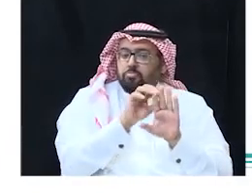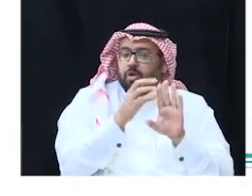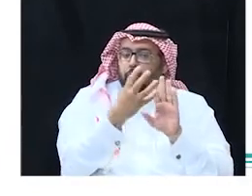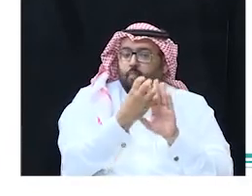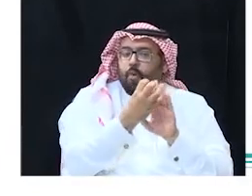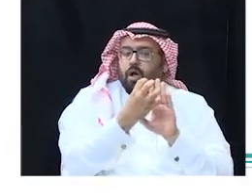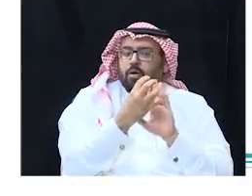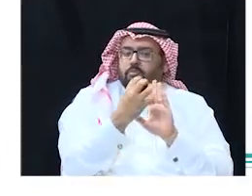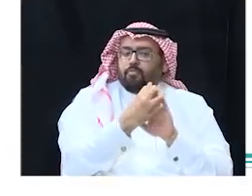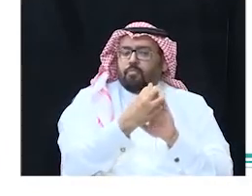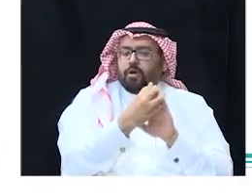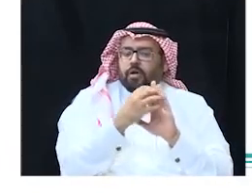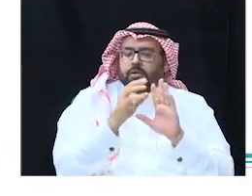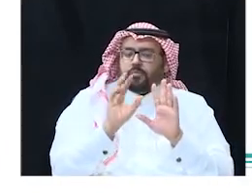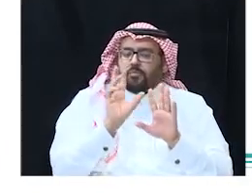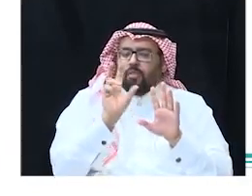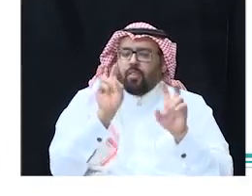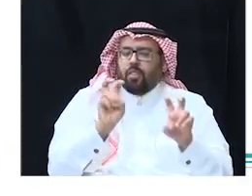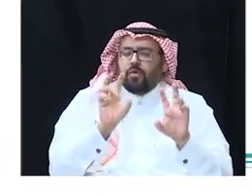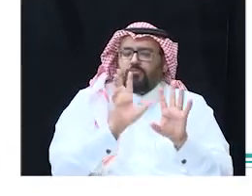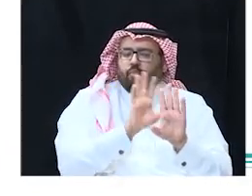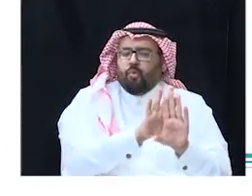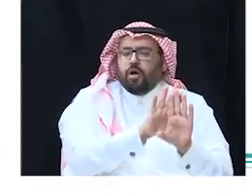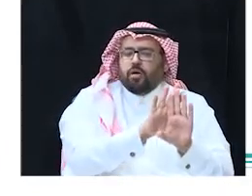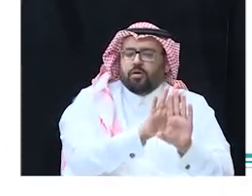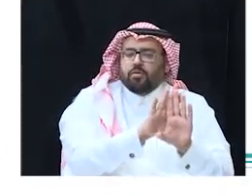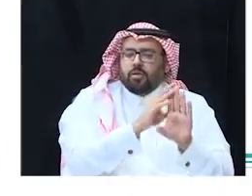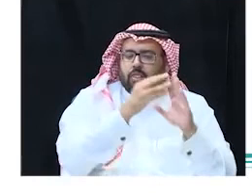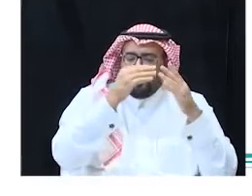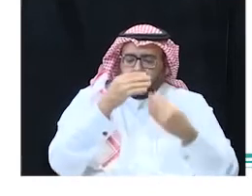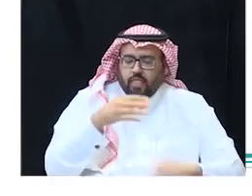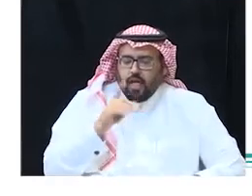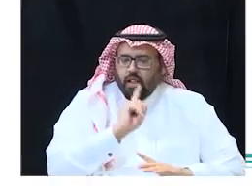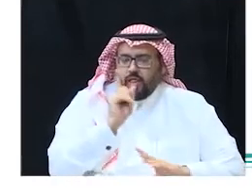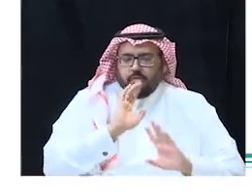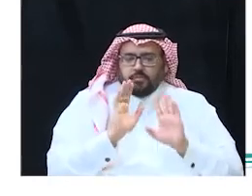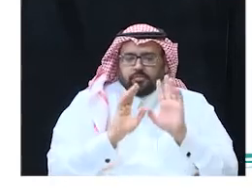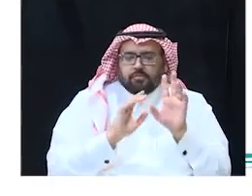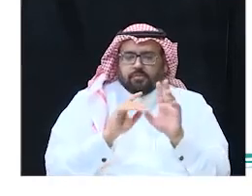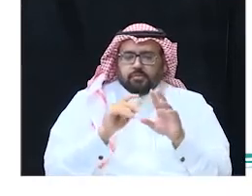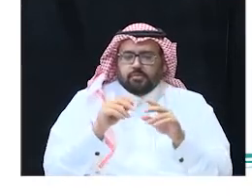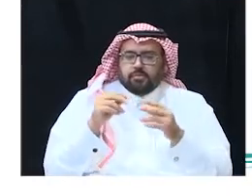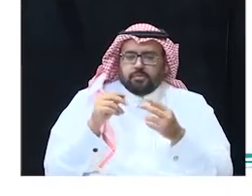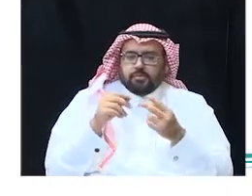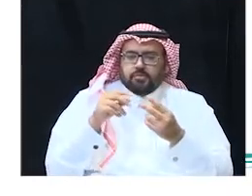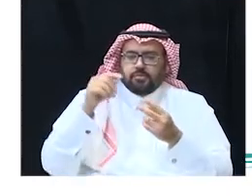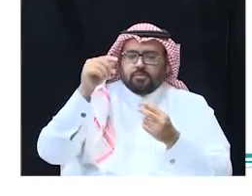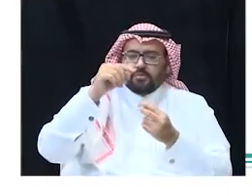المغناطيس يثبت هذه الأوراق في مكانها ويمنعها من السقوط.